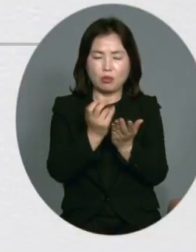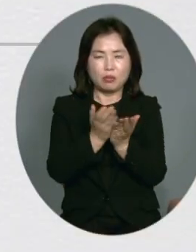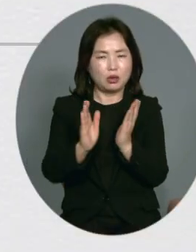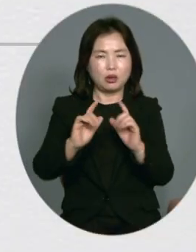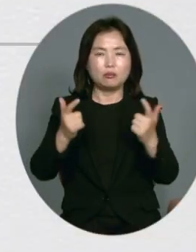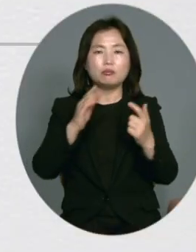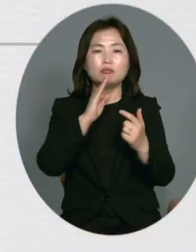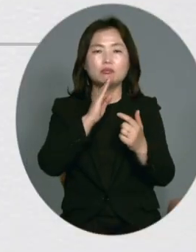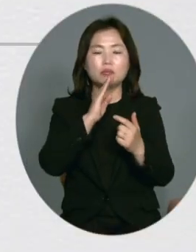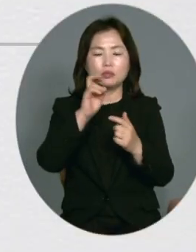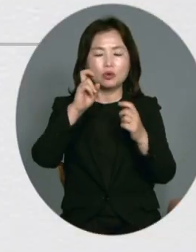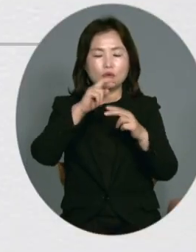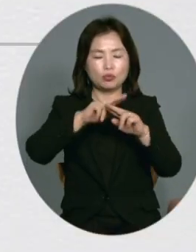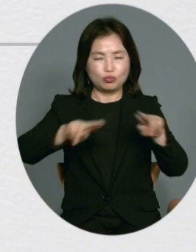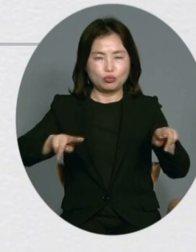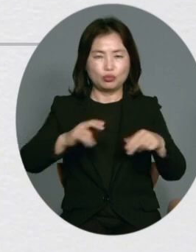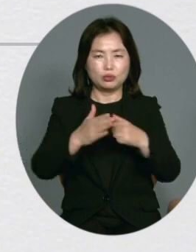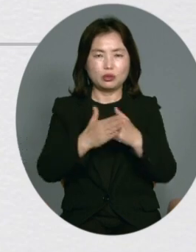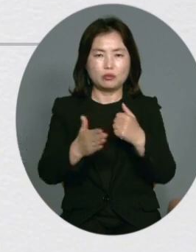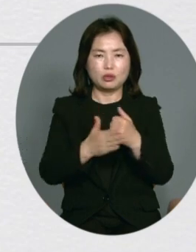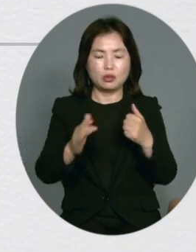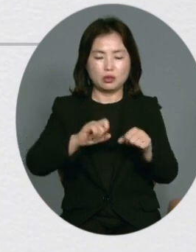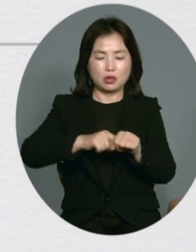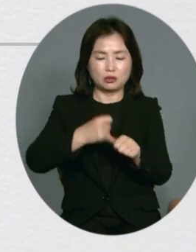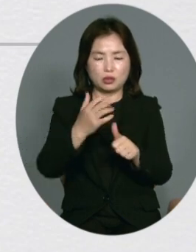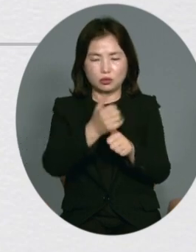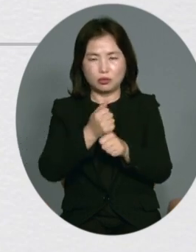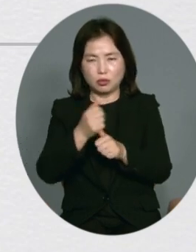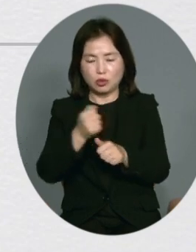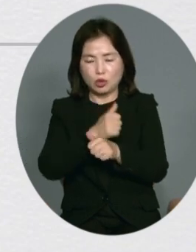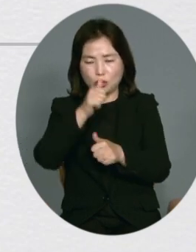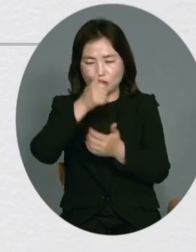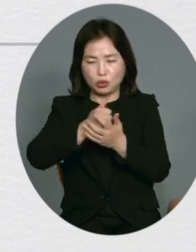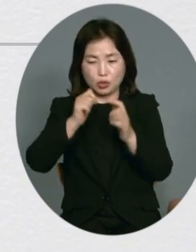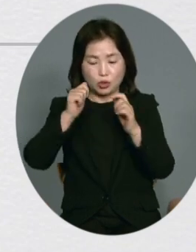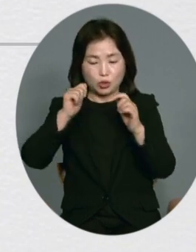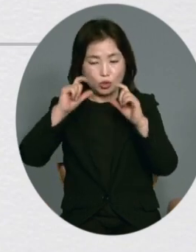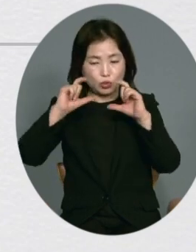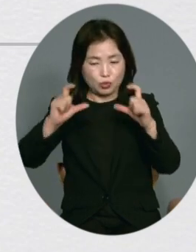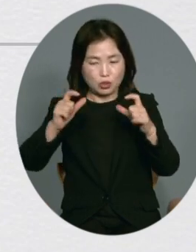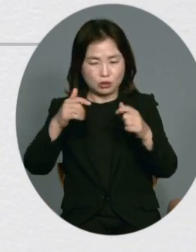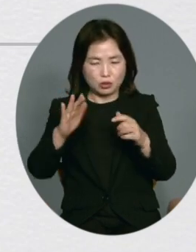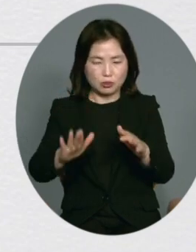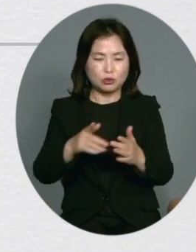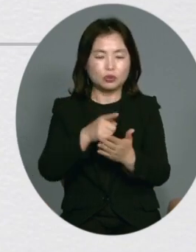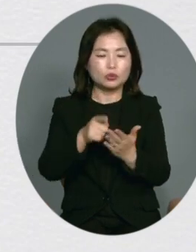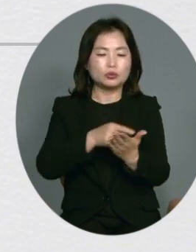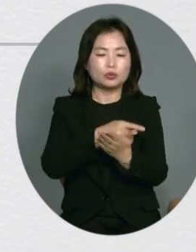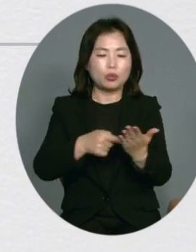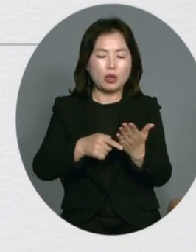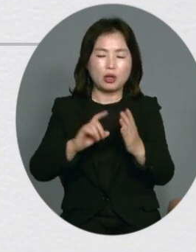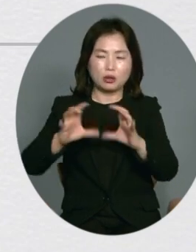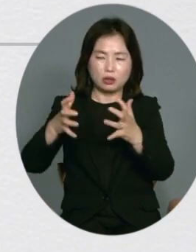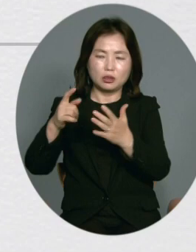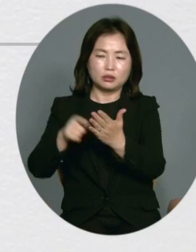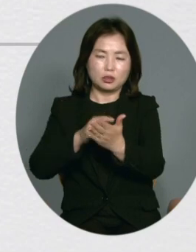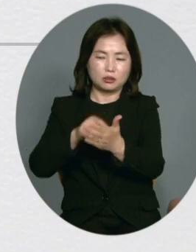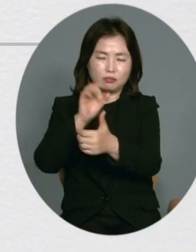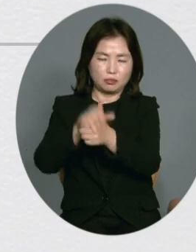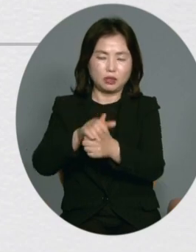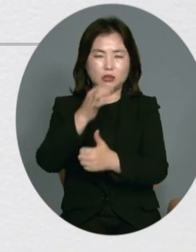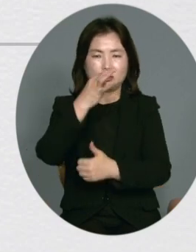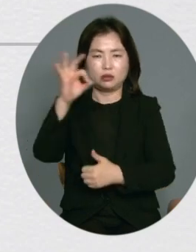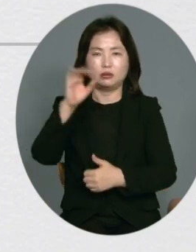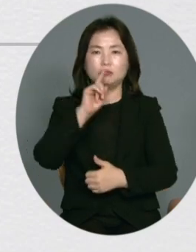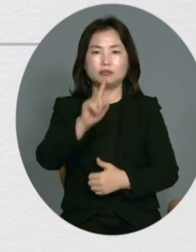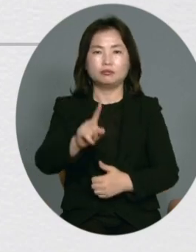명백하고 이를 적용 집행해 강제 수사를 받거나 유죄 판결을 받은 원고 등이 입은 손해에 대해 국가 배상 책임이